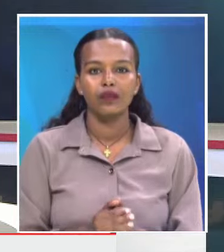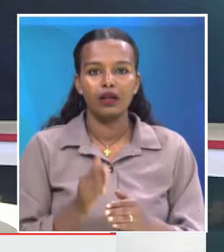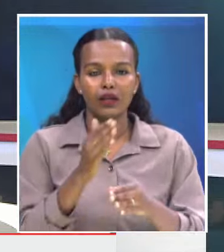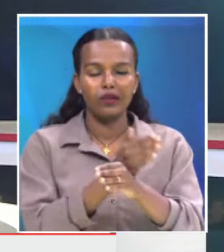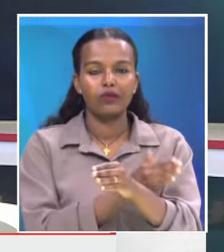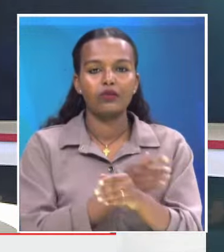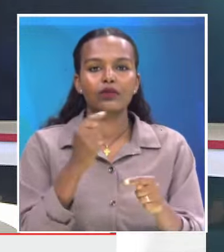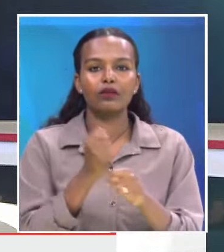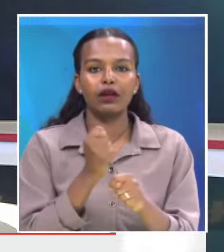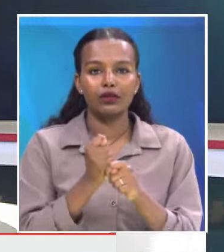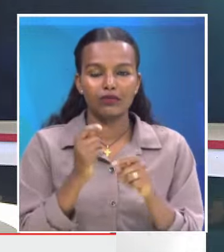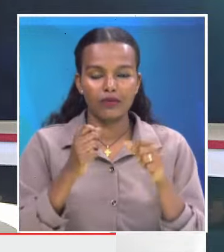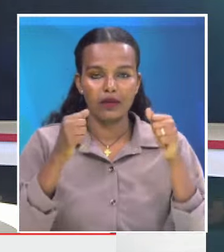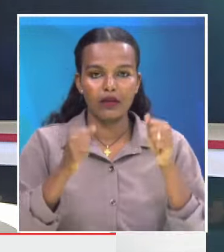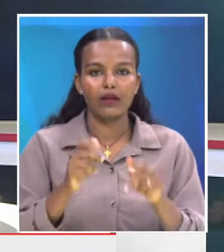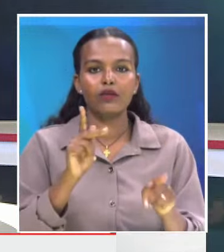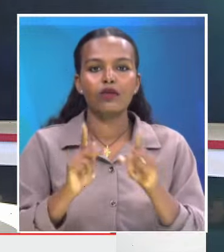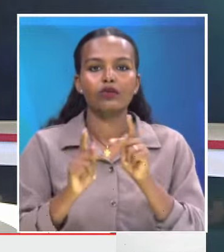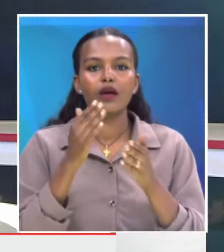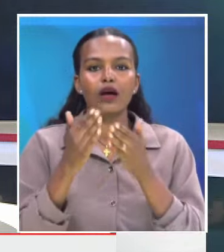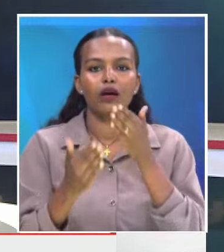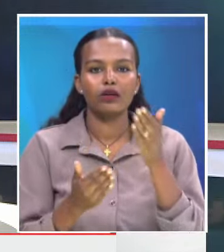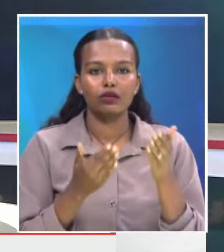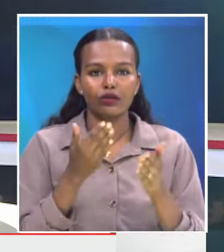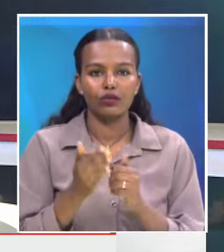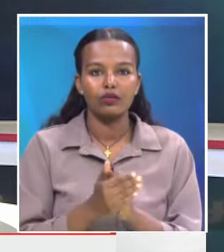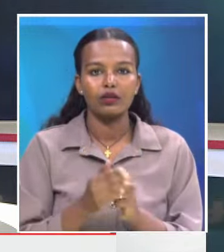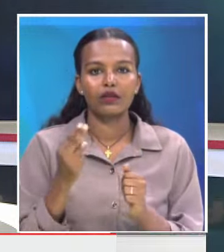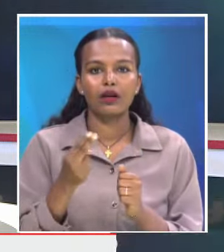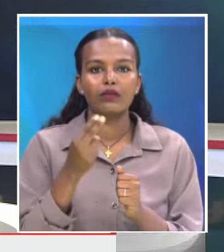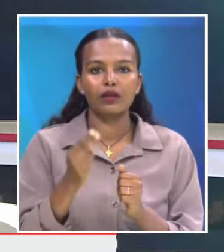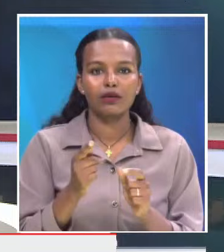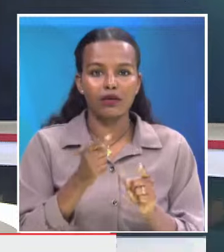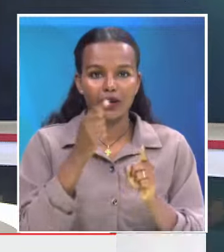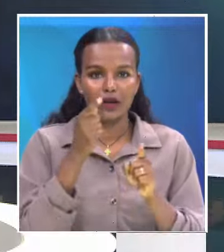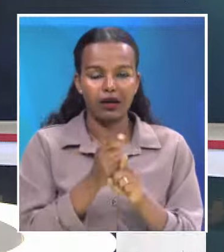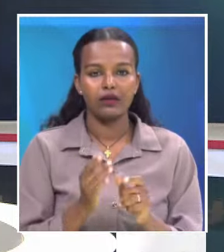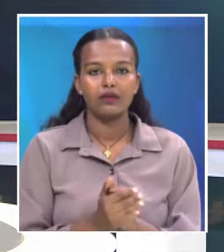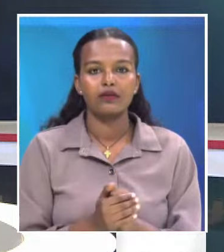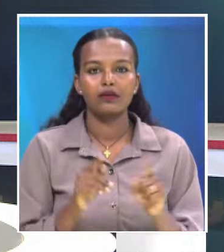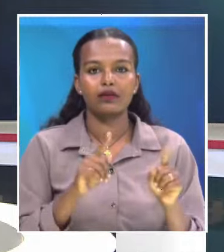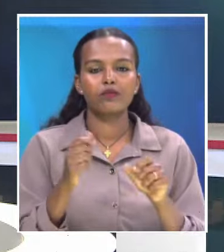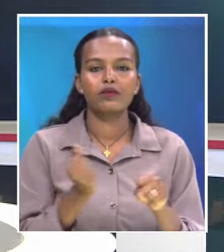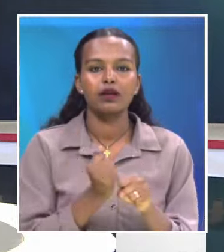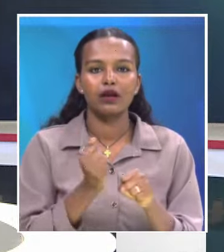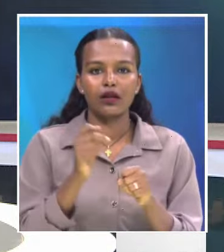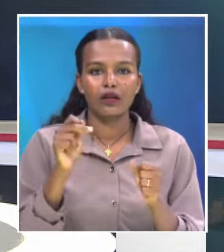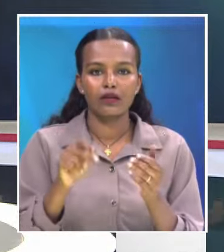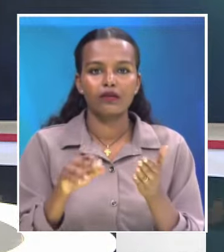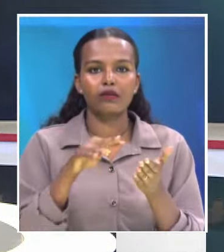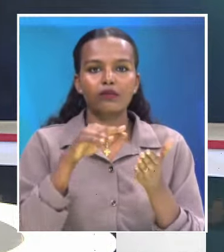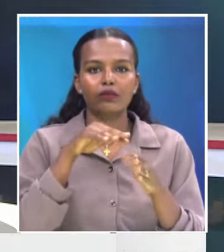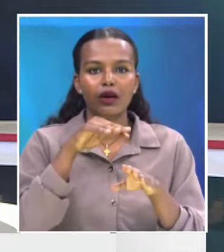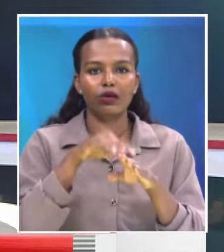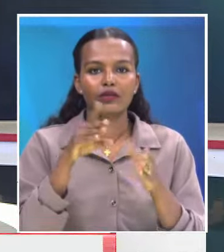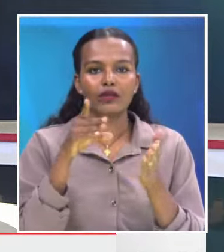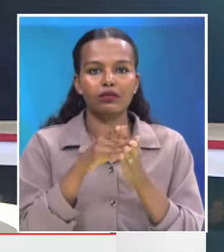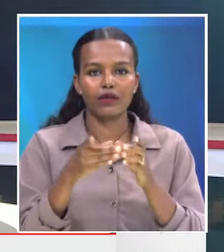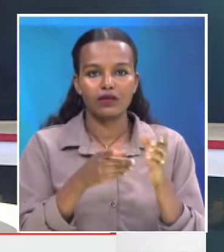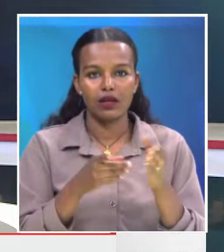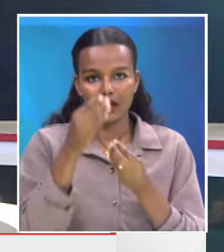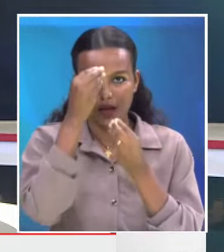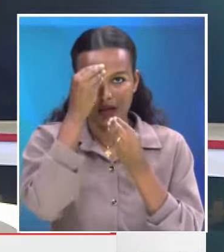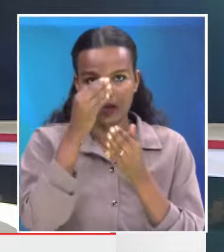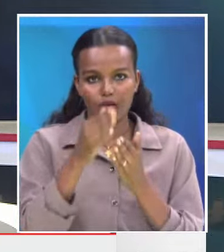የሪፎርም ተግባራትን በማጠናከር የህብረተሰቡን አገልግሎት ተጠቃሚነት ለማረጋገጥ እንደሚሰራ የደብረ ማርቆስ ከተማ አስተዳደር